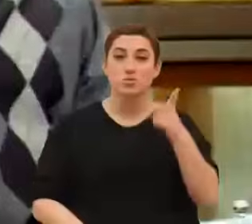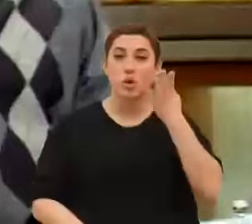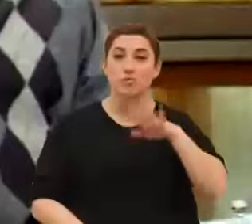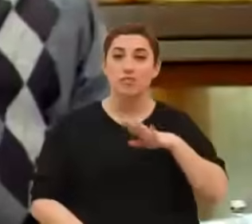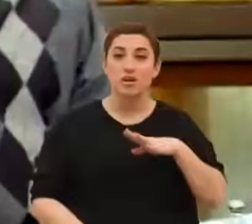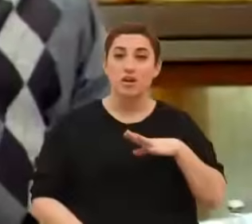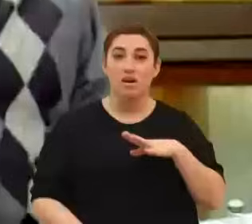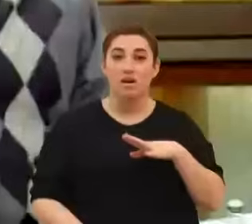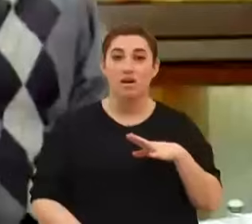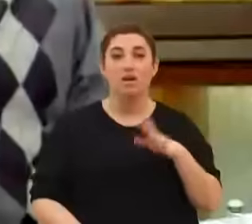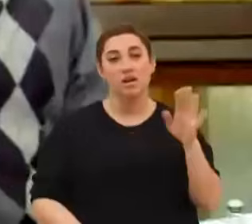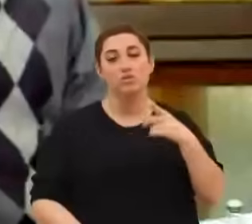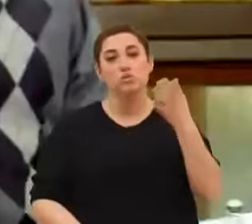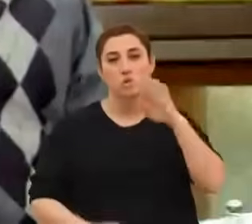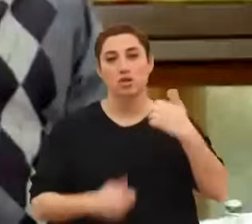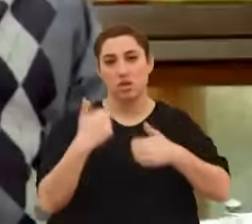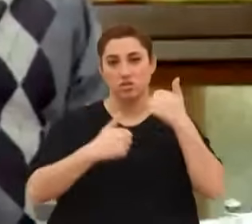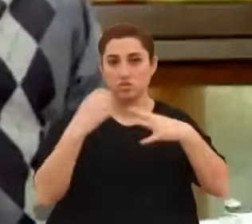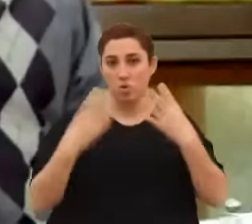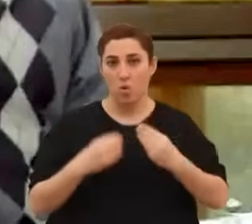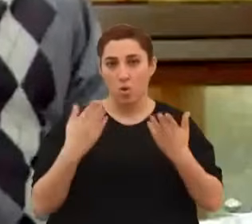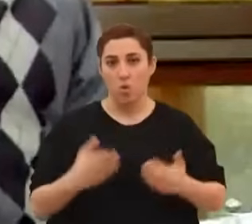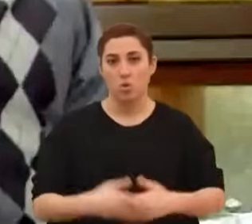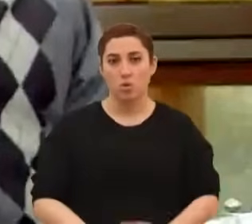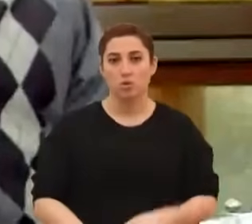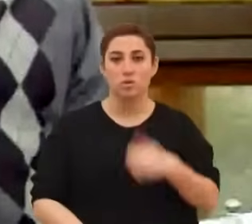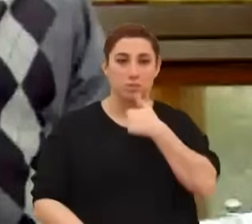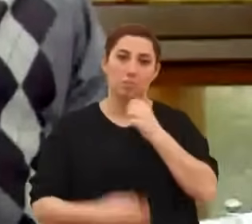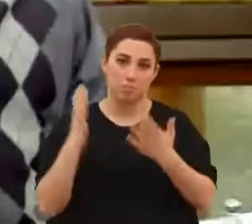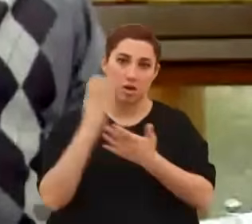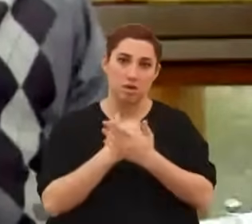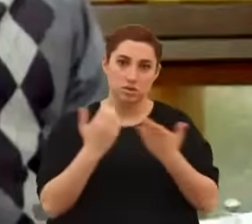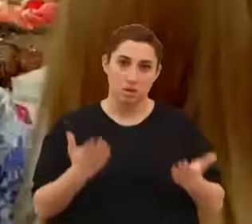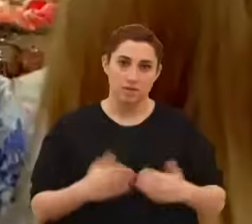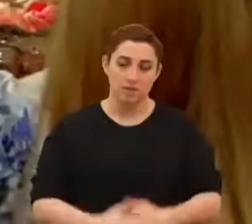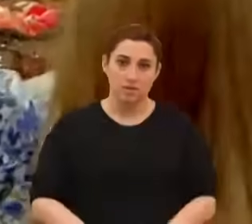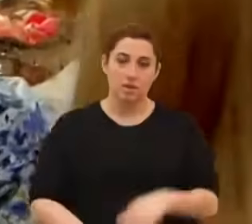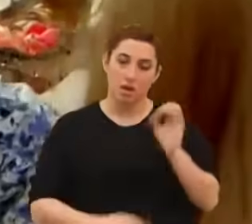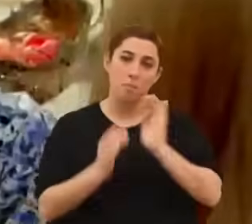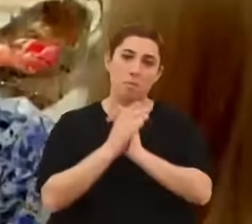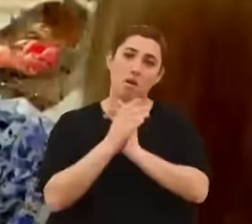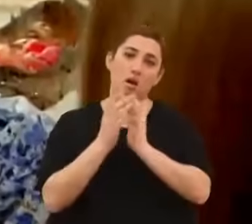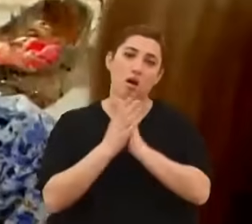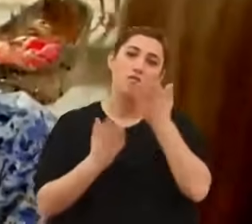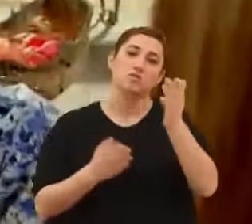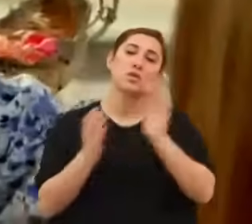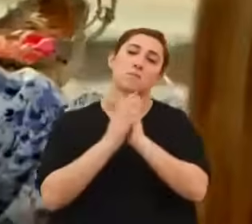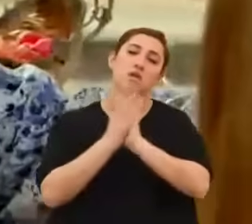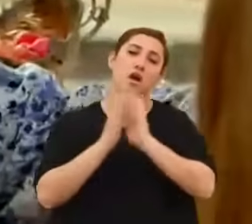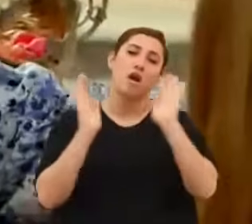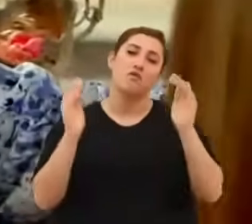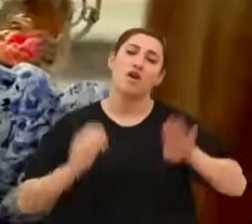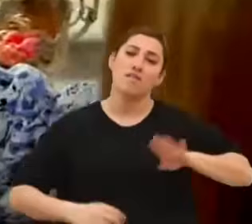Sonra? Sonra yarışma oldu işte. Babam kazandı. Bravo sana.